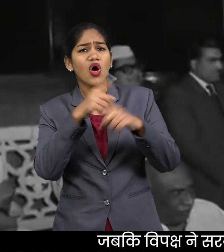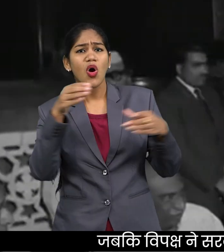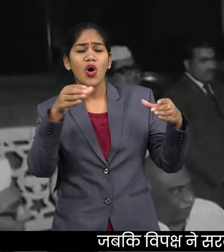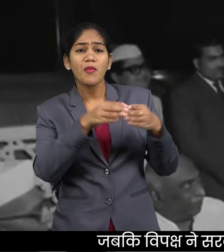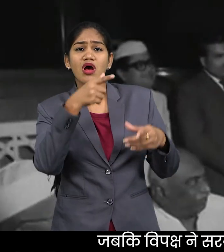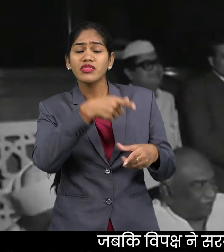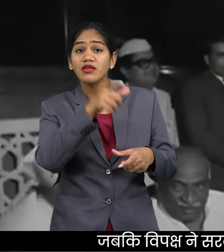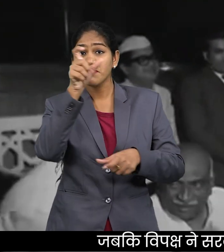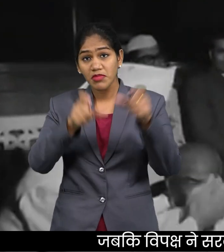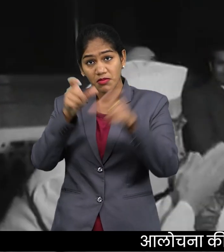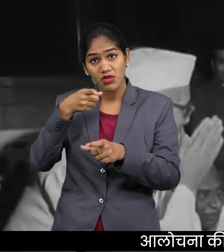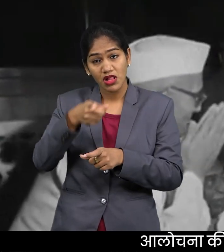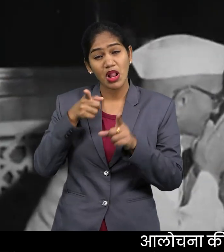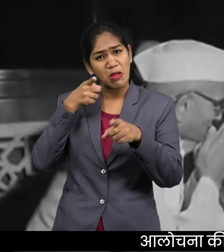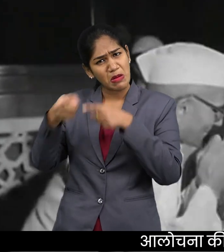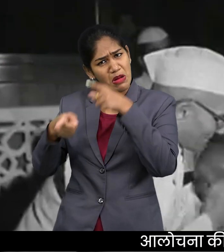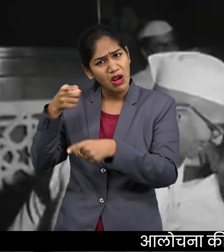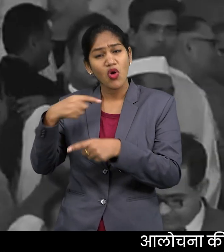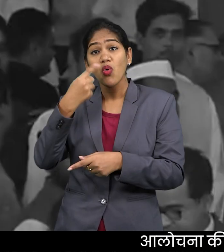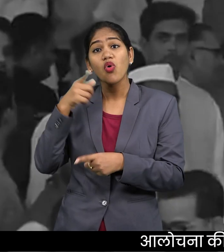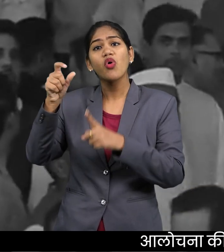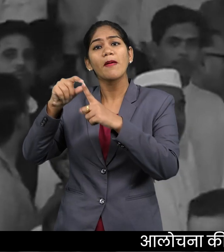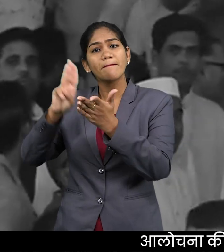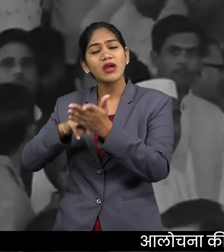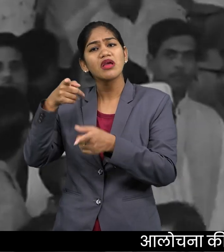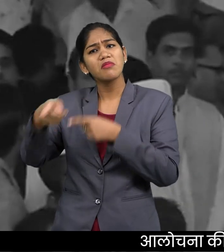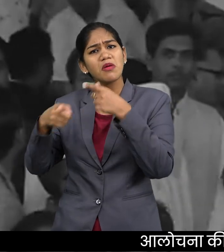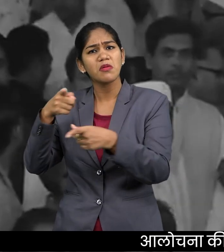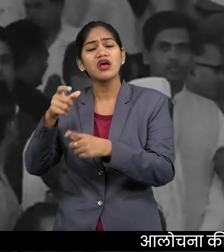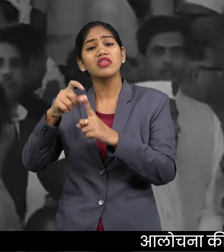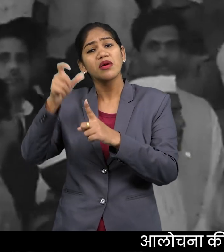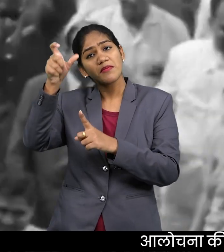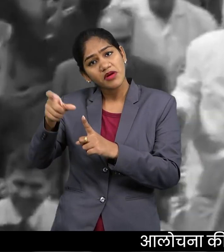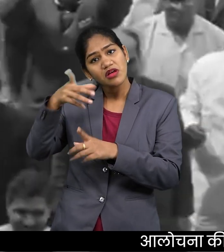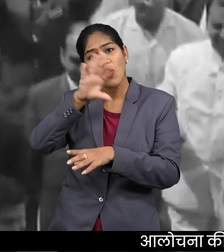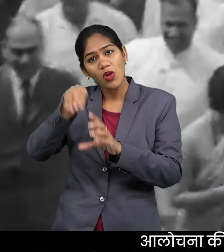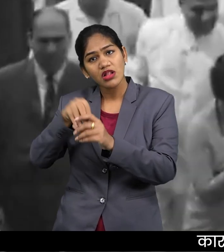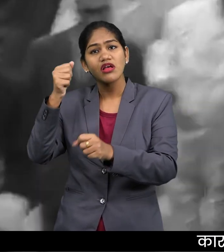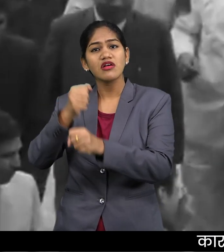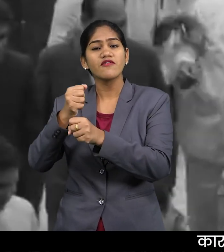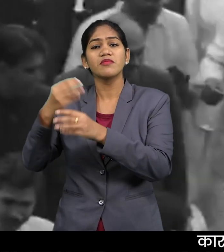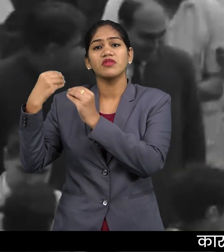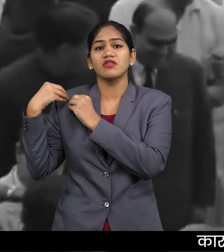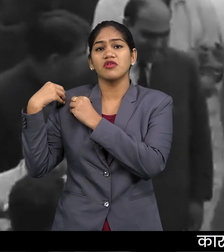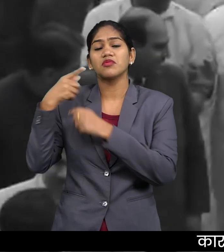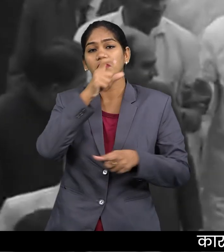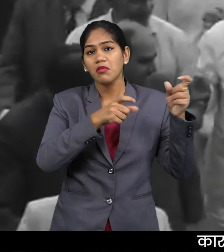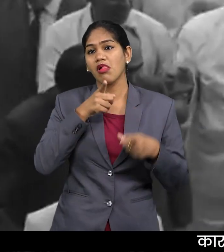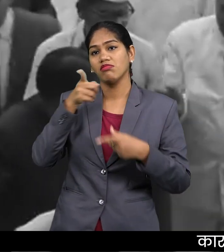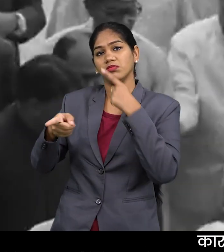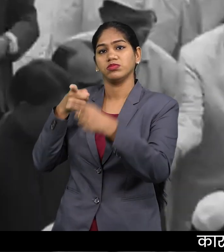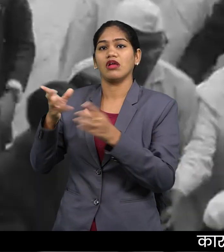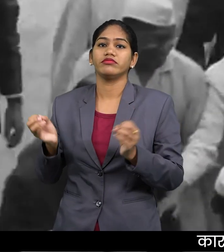निजीकृत करने के लिए पीएम की आलोचना की। इंदिरा गांधी को चुनाव उल्लंघन के कारण पद से हटा दिया